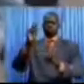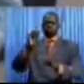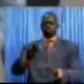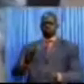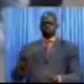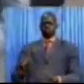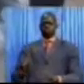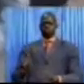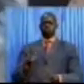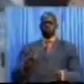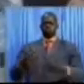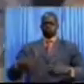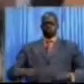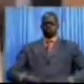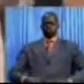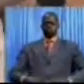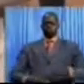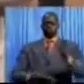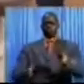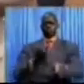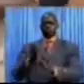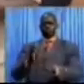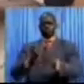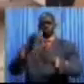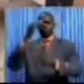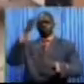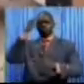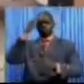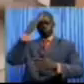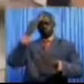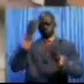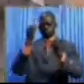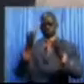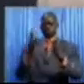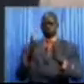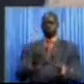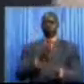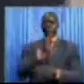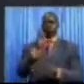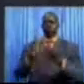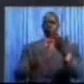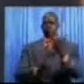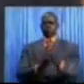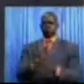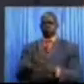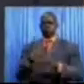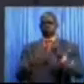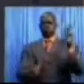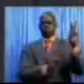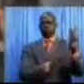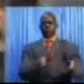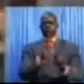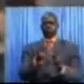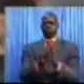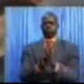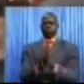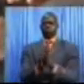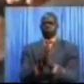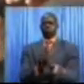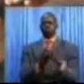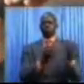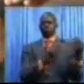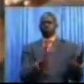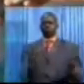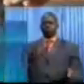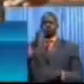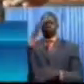Ouagadougou, ces jeunes repartent nantis de connaissances qui seront utiles aux populations. Déjà, vous